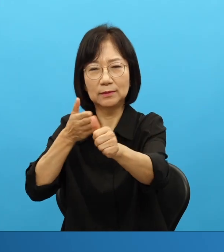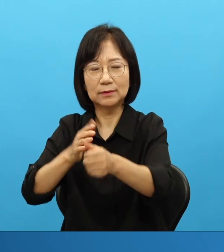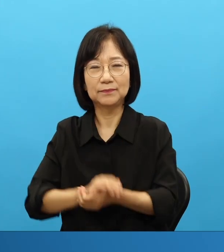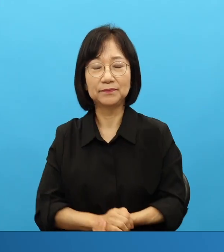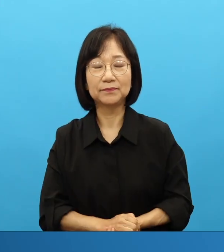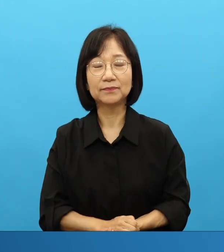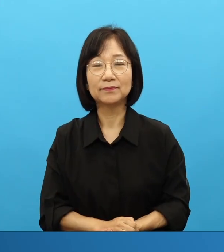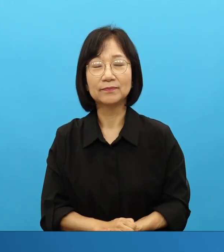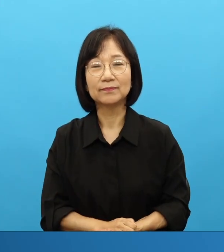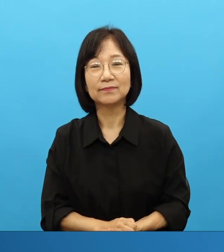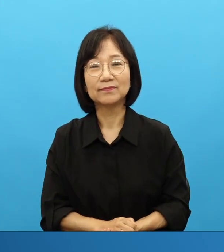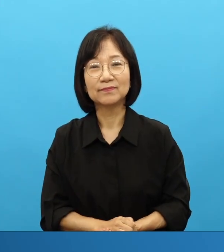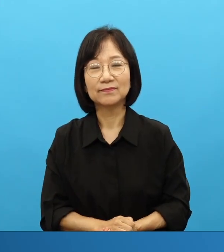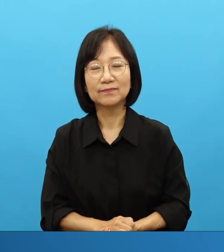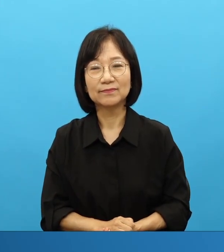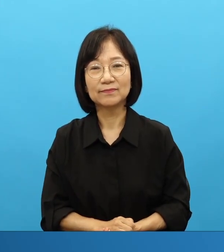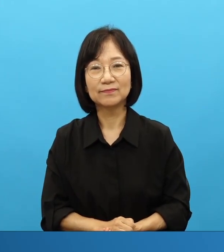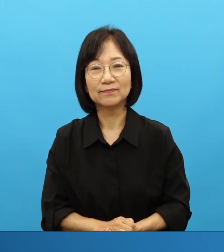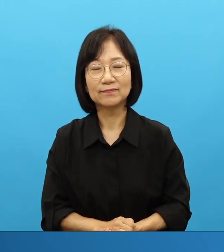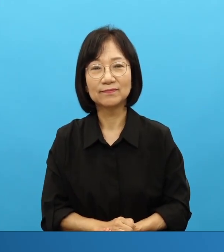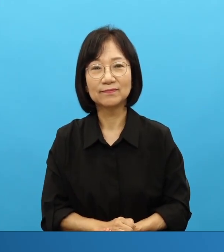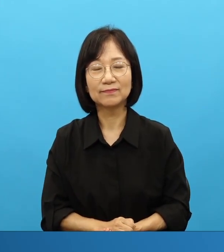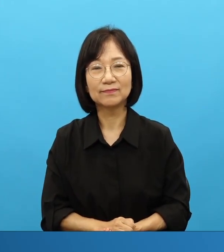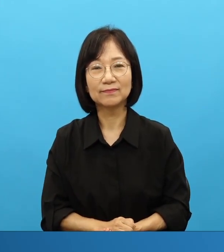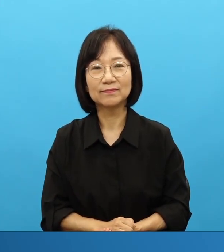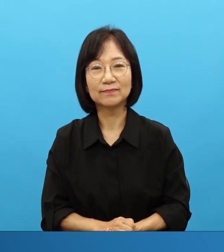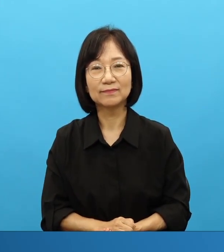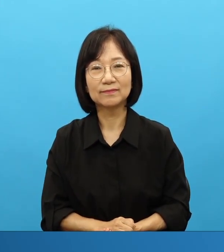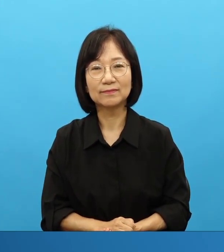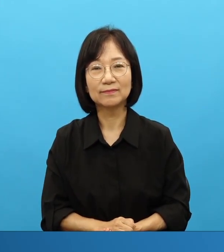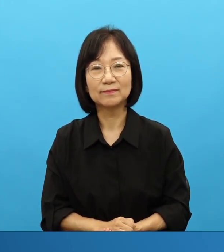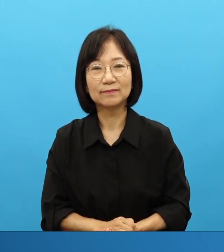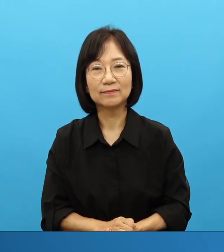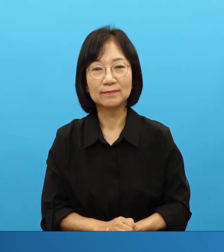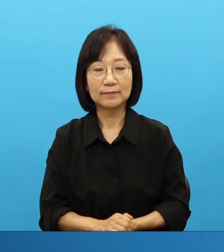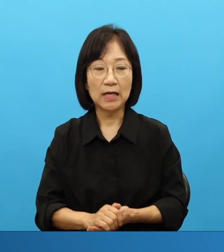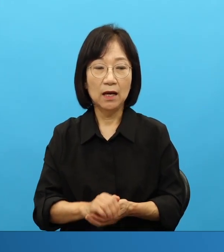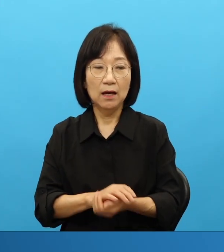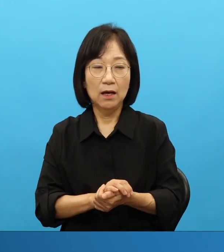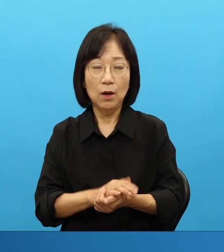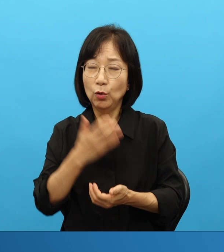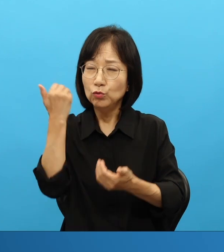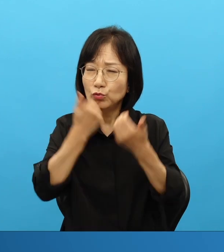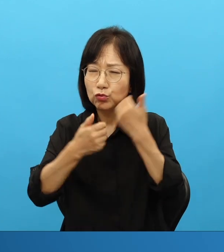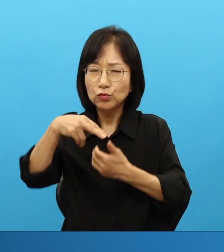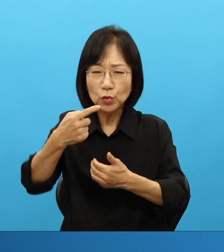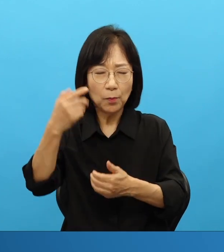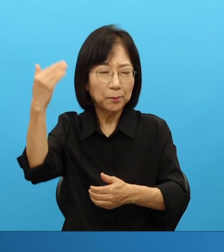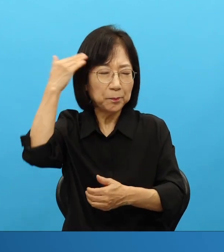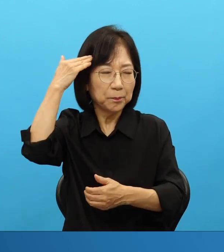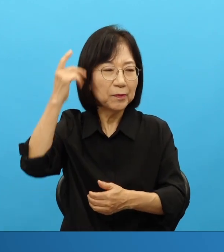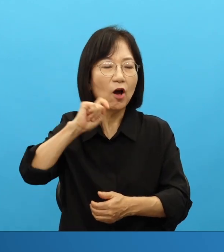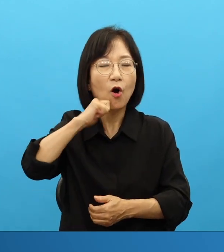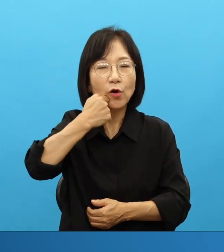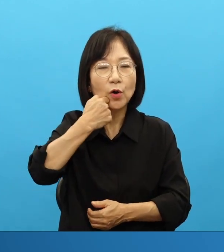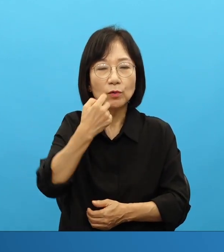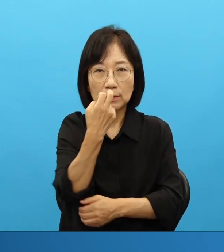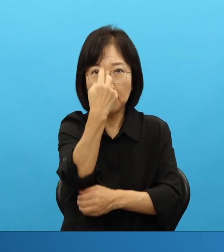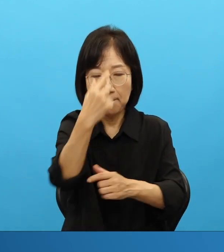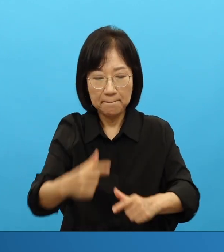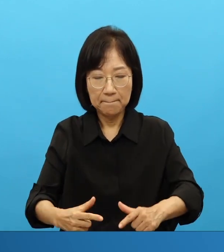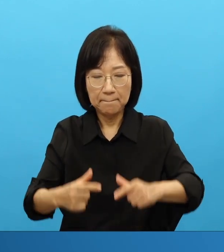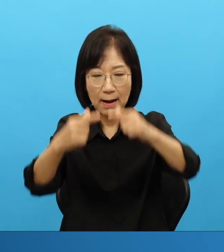Because God has surely promised it to you. 아무도 무너뜨릴 수 없는 망대. It is a partisan that no one can topple down.